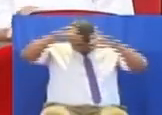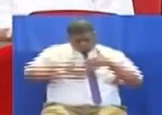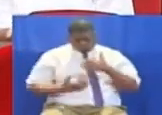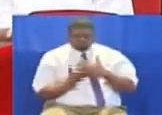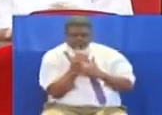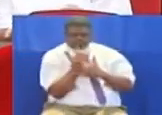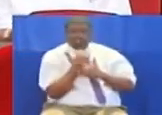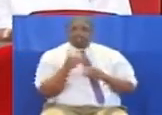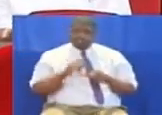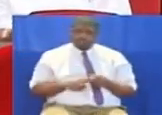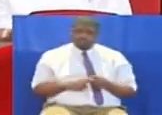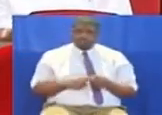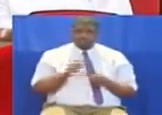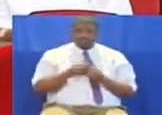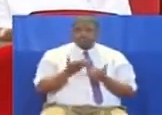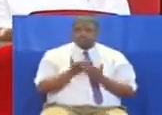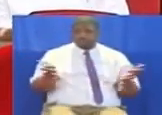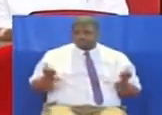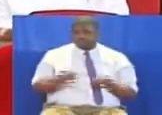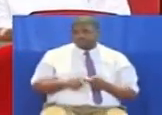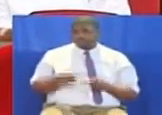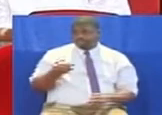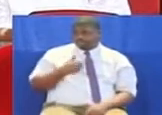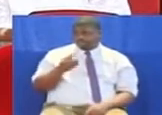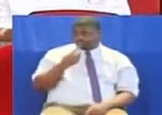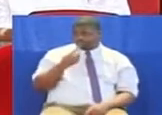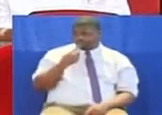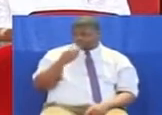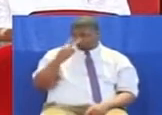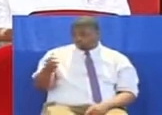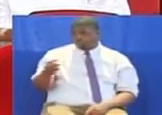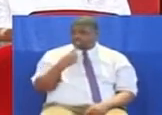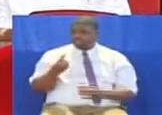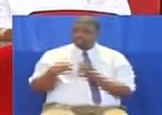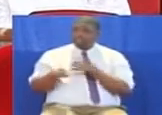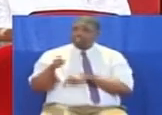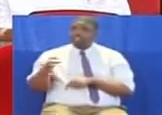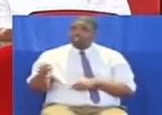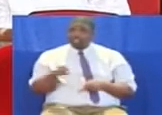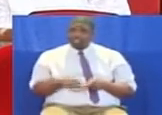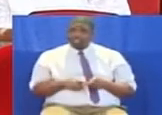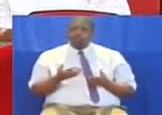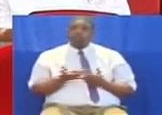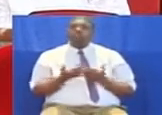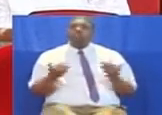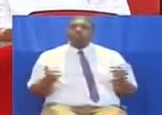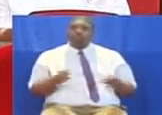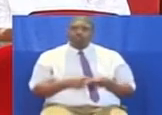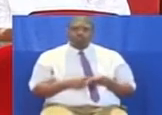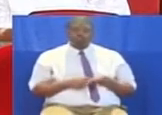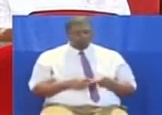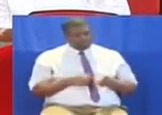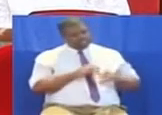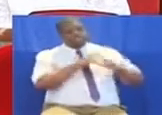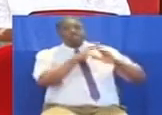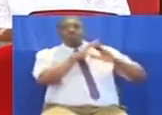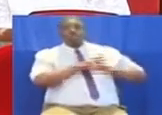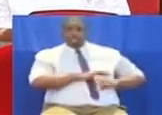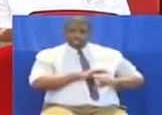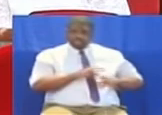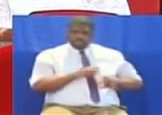Kwa hiyo Mheshimiwa Spika, niliona niliseme hili kwa sababu nimeridhishwa